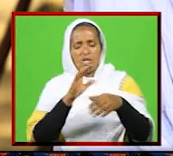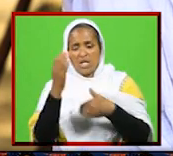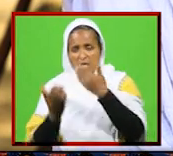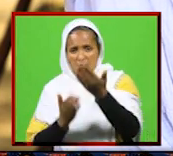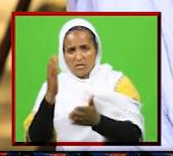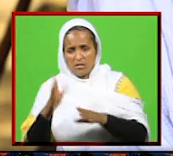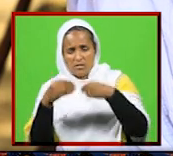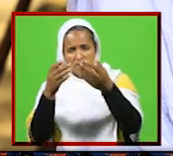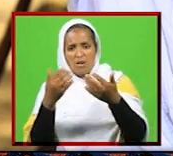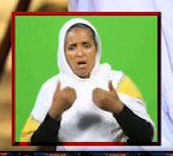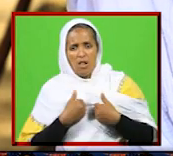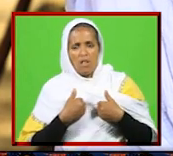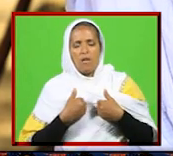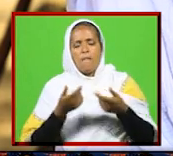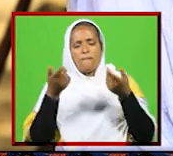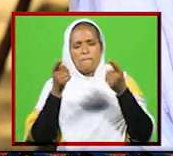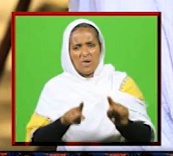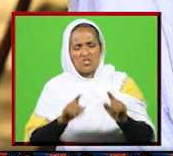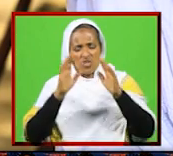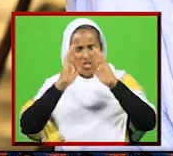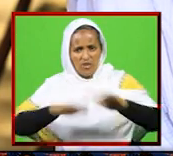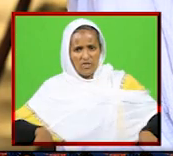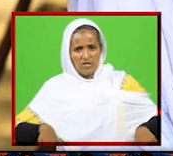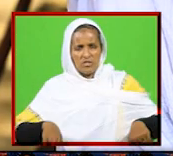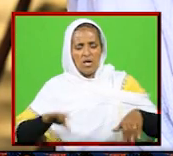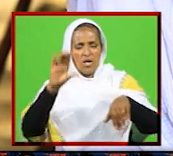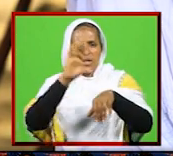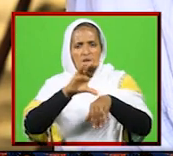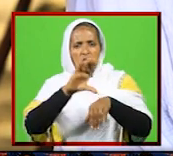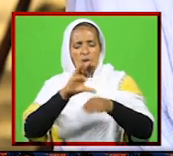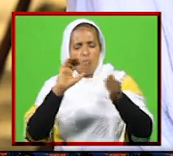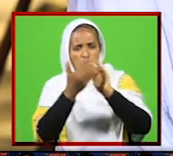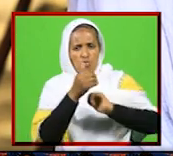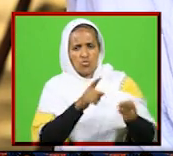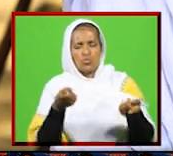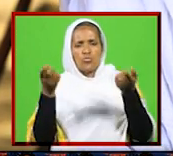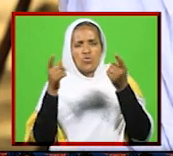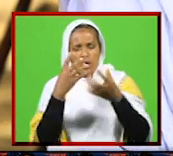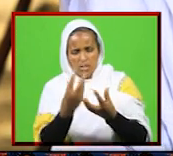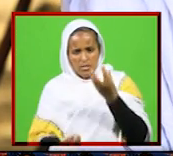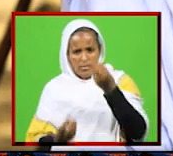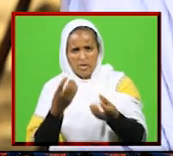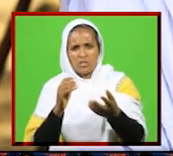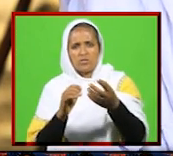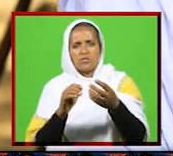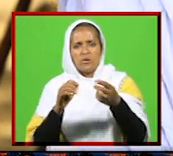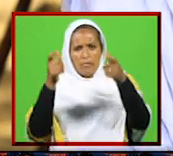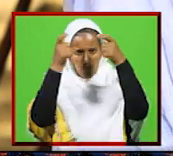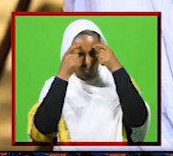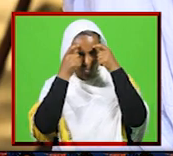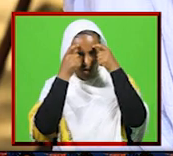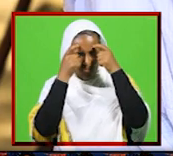በገዳምነት እየተገለገለ ሳለ እንግዲህ በመቼ እንደፈረሰ ገዳምነቱ ደግሞ ያው ቀስ በቀስ እያሉ